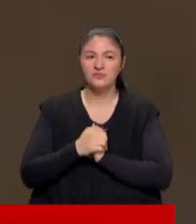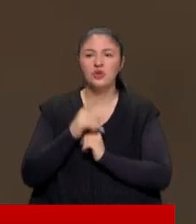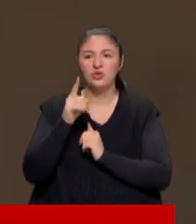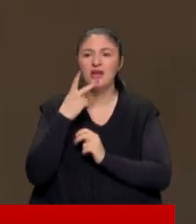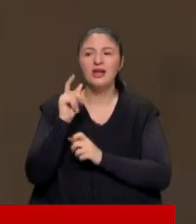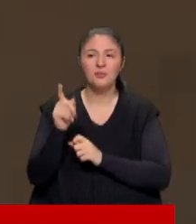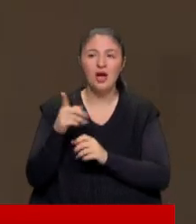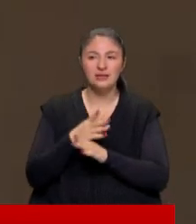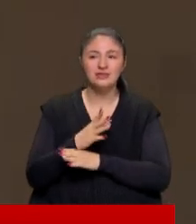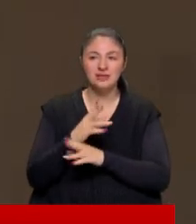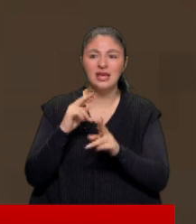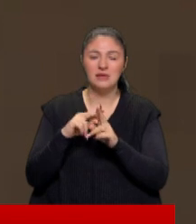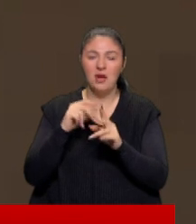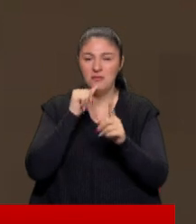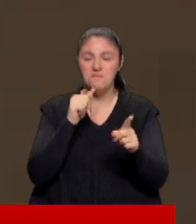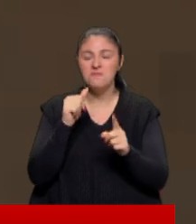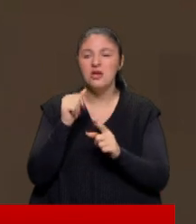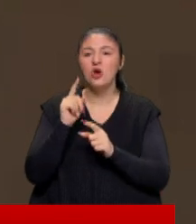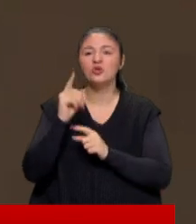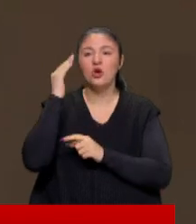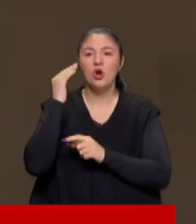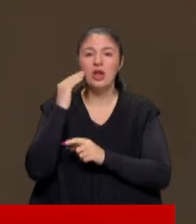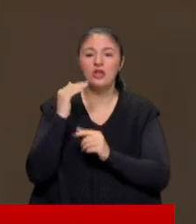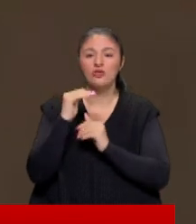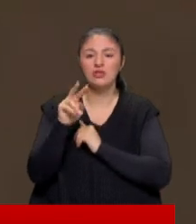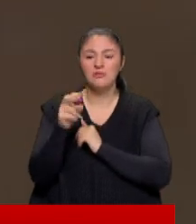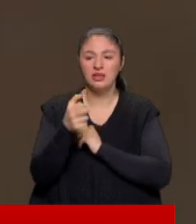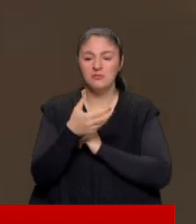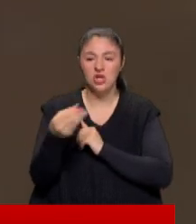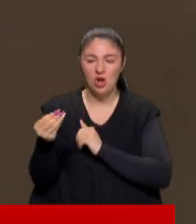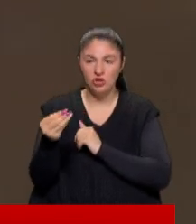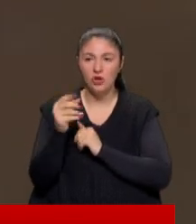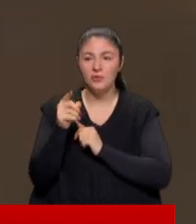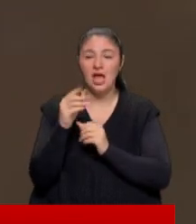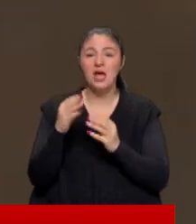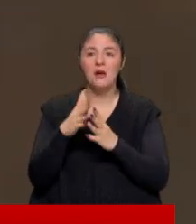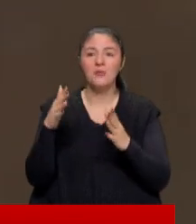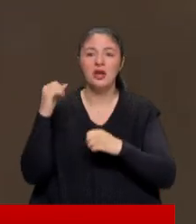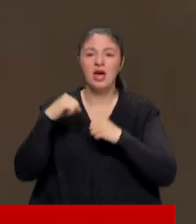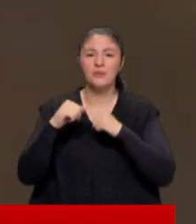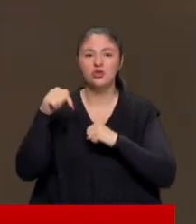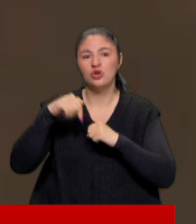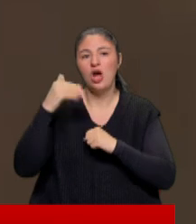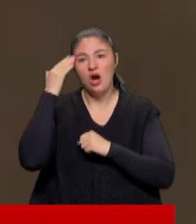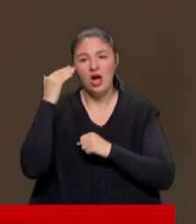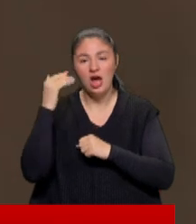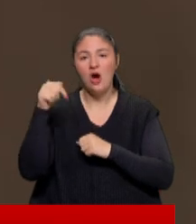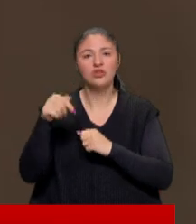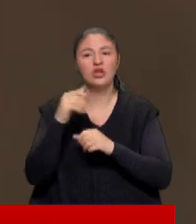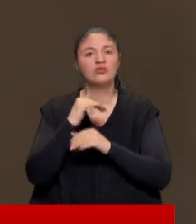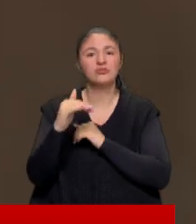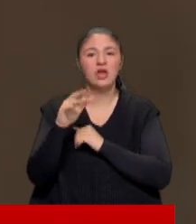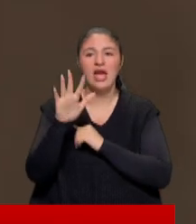Şunu açıklıyor aslında Kim Jong-un. Kuzey Kore'nin nüfusu 26 milyon. Bunların en büyük tabii rakibi Güney Kore. Güney Kore'nin